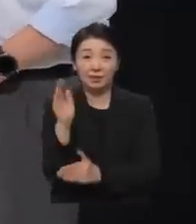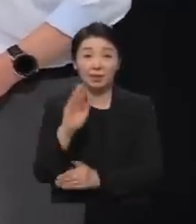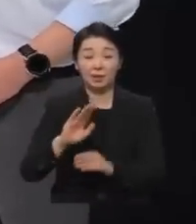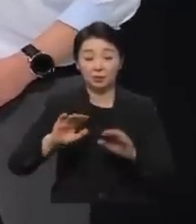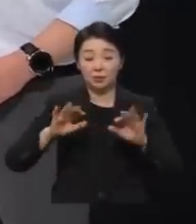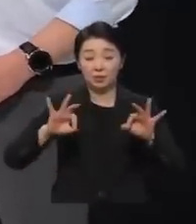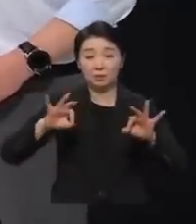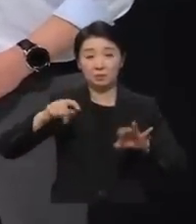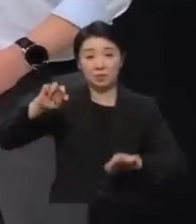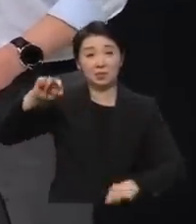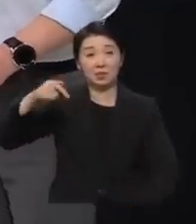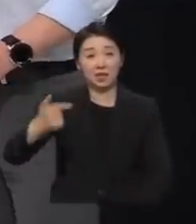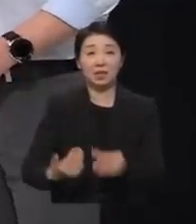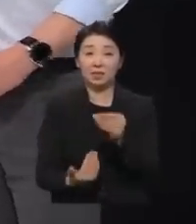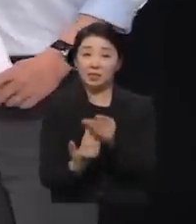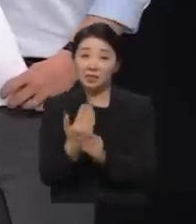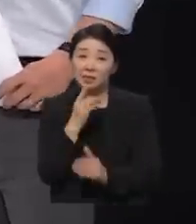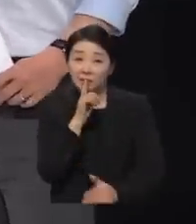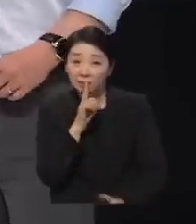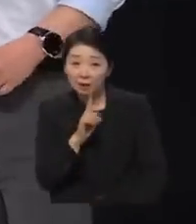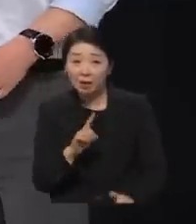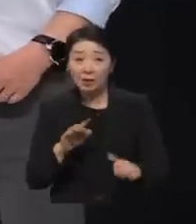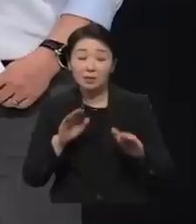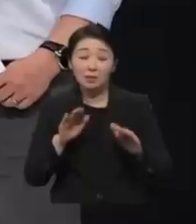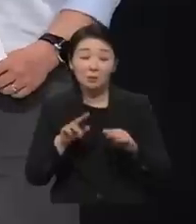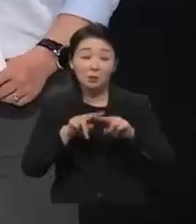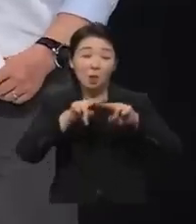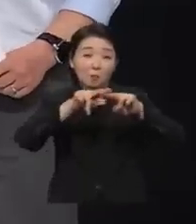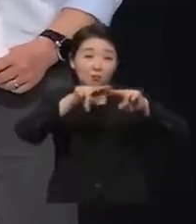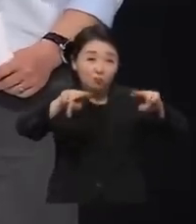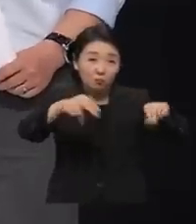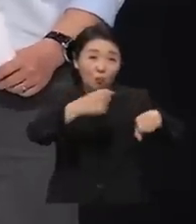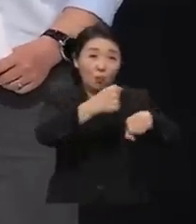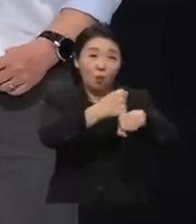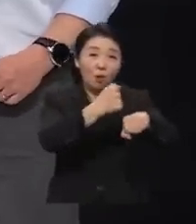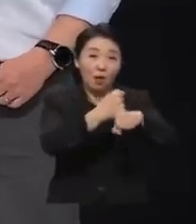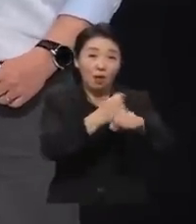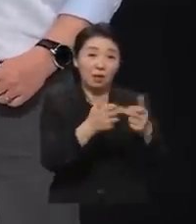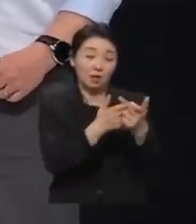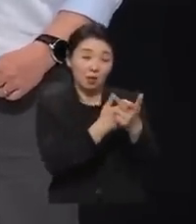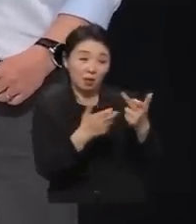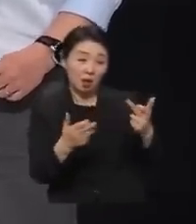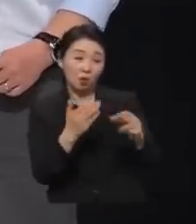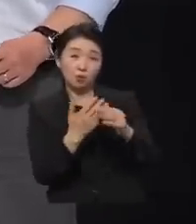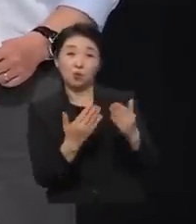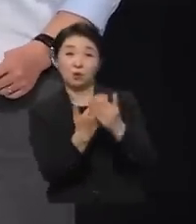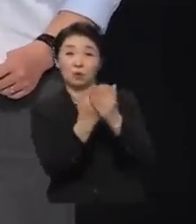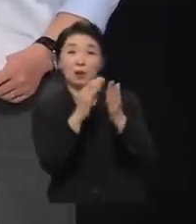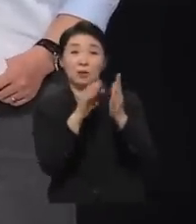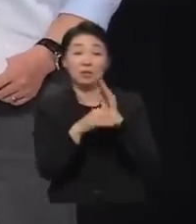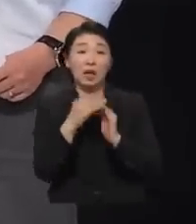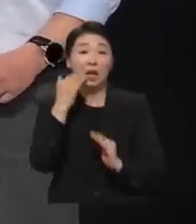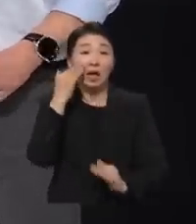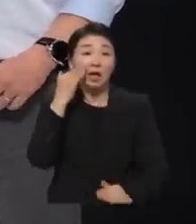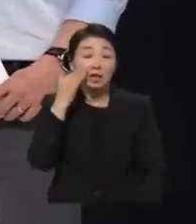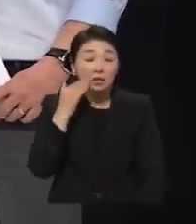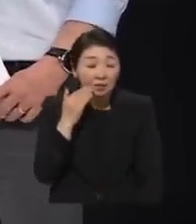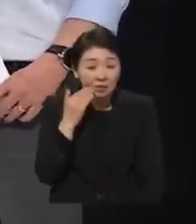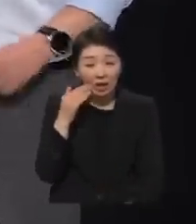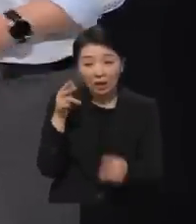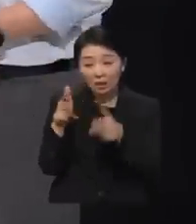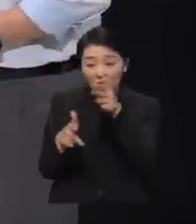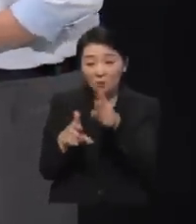김진태 사태라는 입장입니다. 이번에 부도 처리가 된 강원 중도개발공사 흑자 기업이었다고 소개를